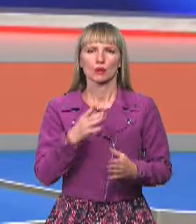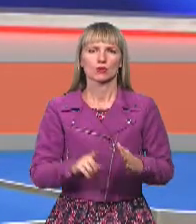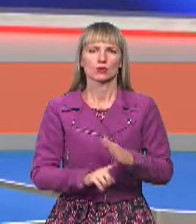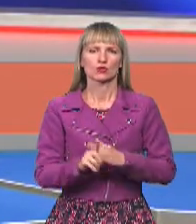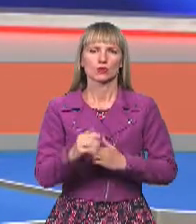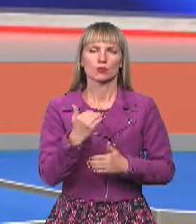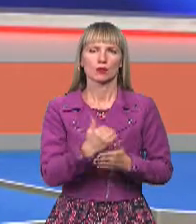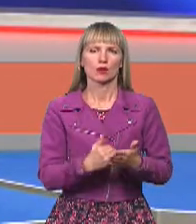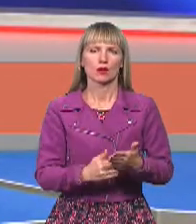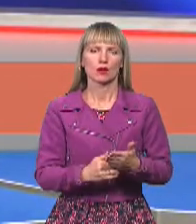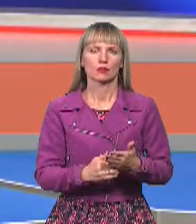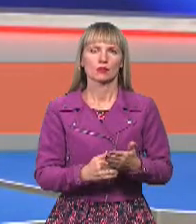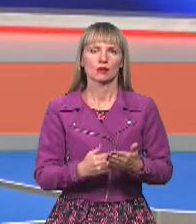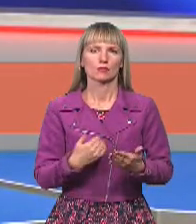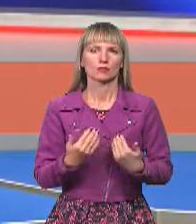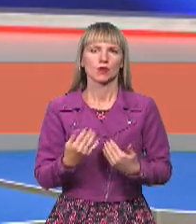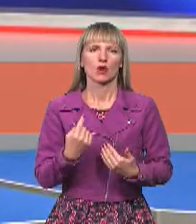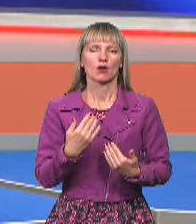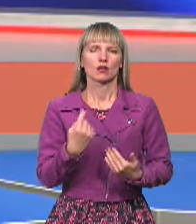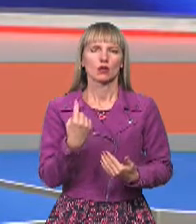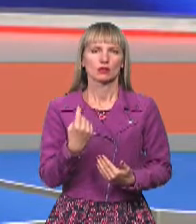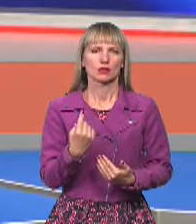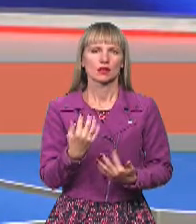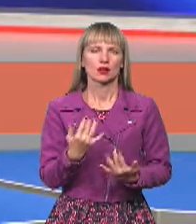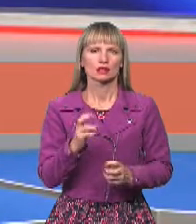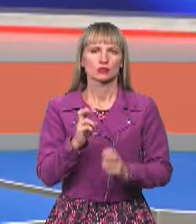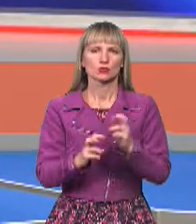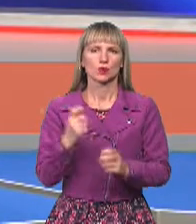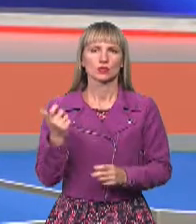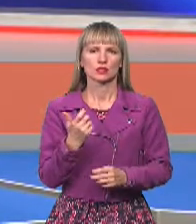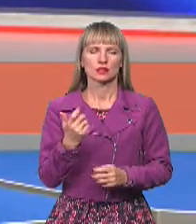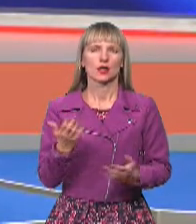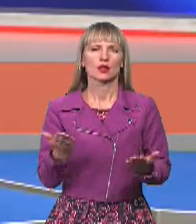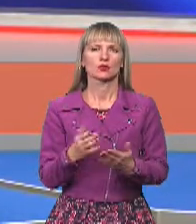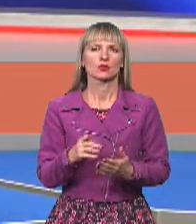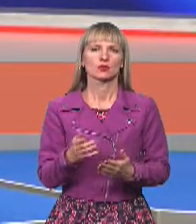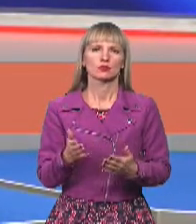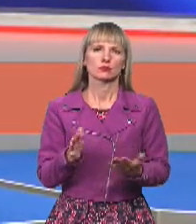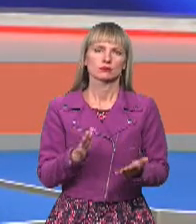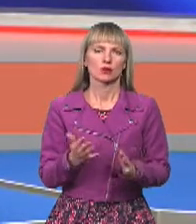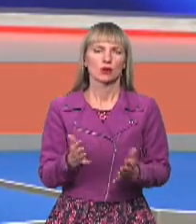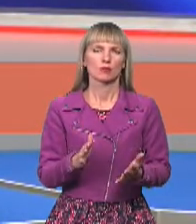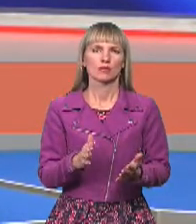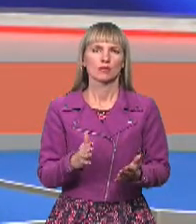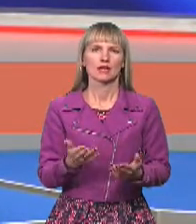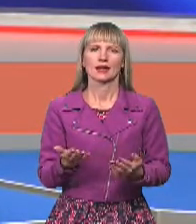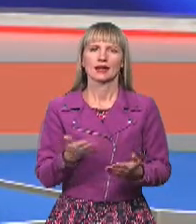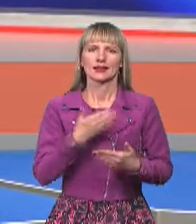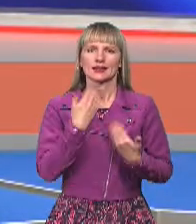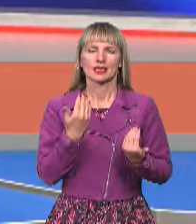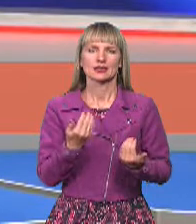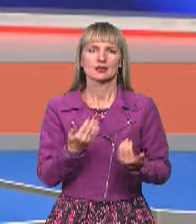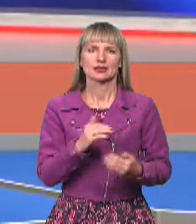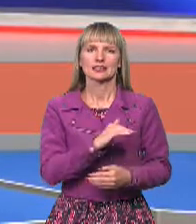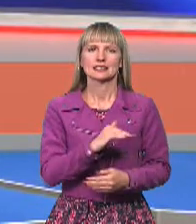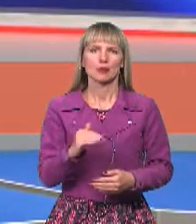от программ предпосылок в отношении некоторых субъектов хозяйствования, у которых более-менее низкий степень риска